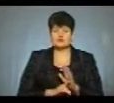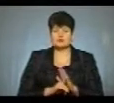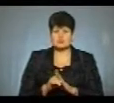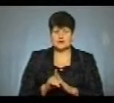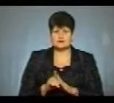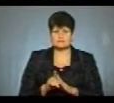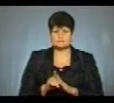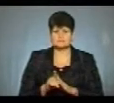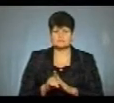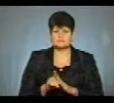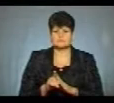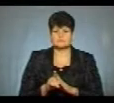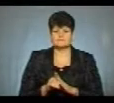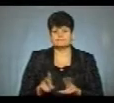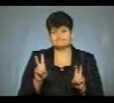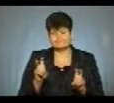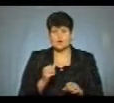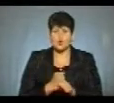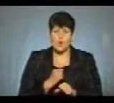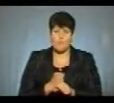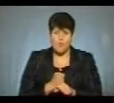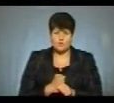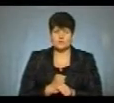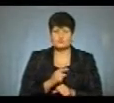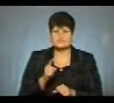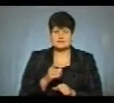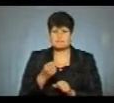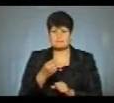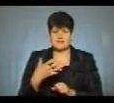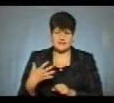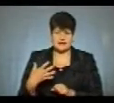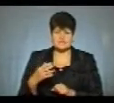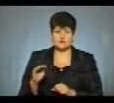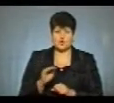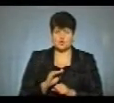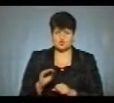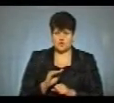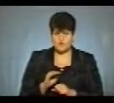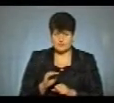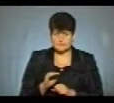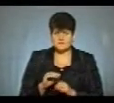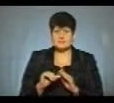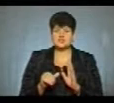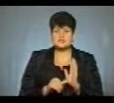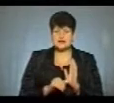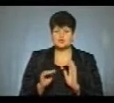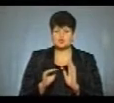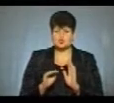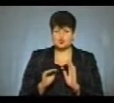свою, скажімо, якщо можна так сказати, роботу з 15 жовтня, тобто з 16